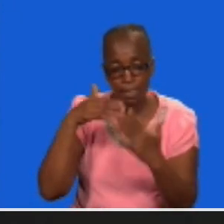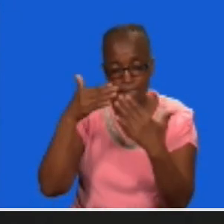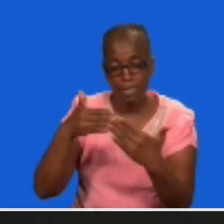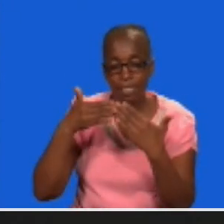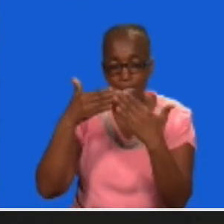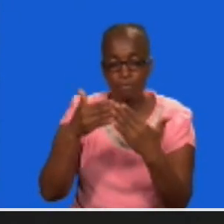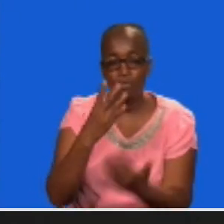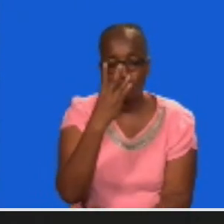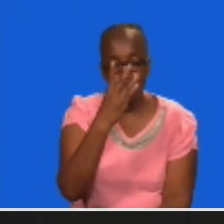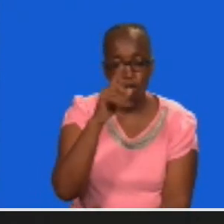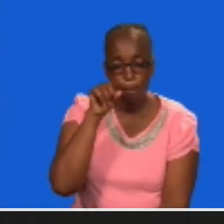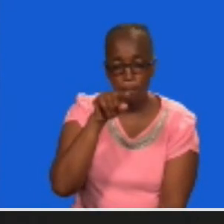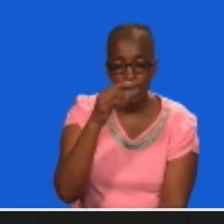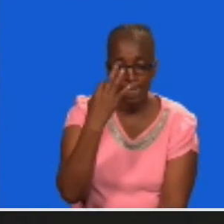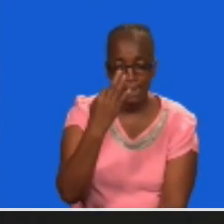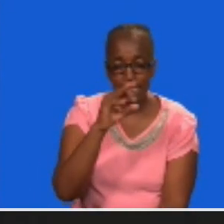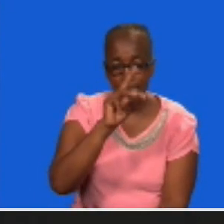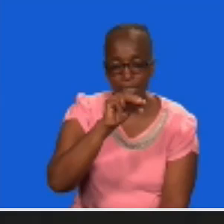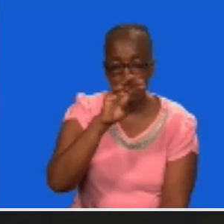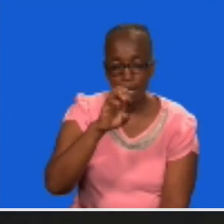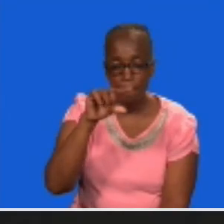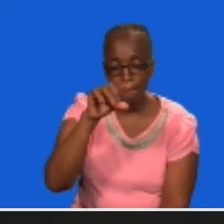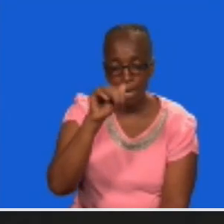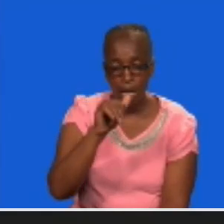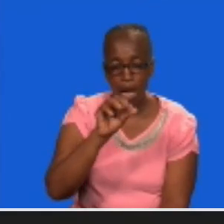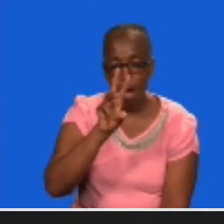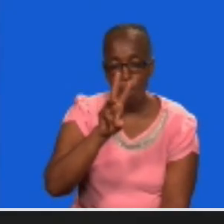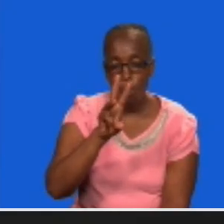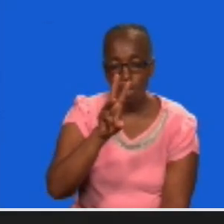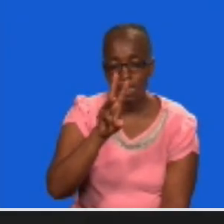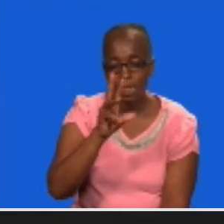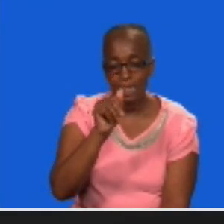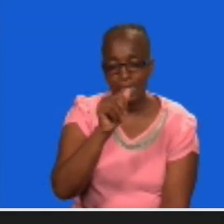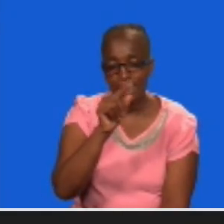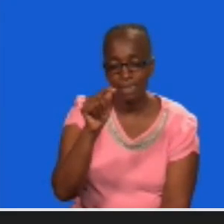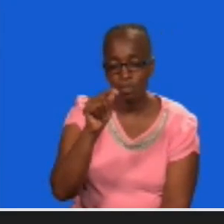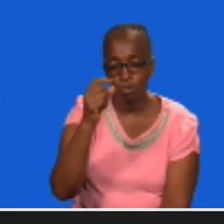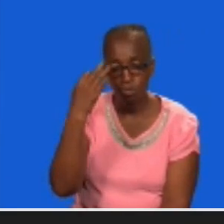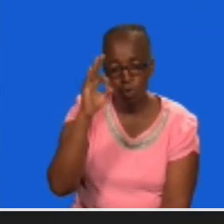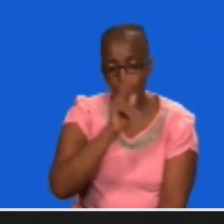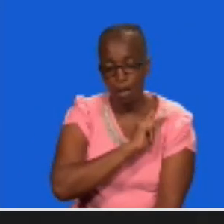Inafaa itoe 4.3 megawatts of power, lakini hilo